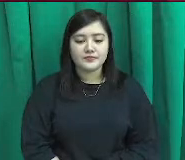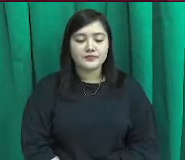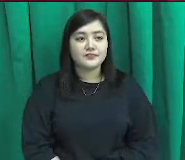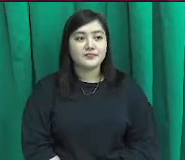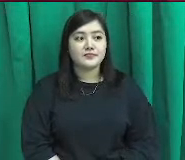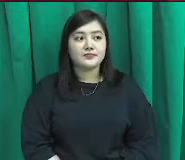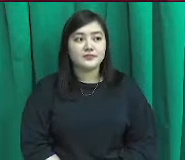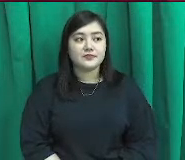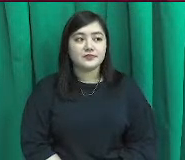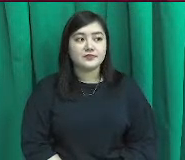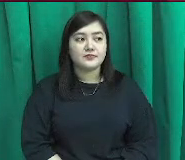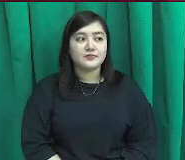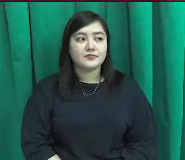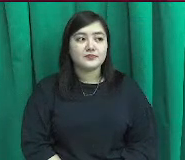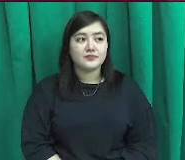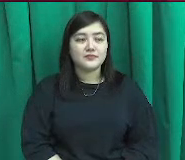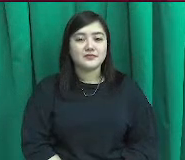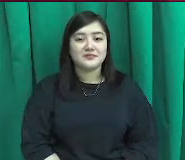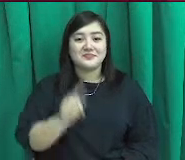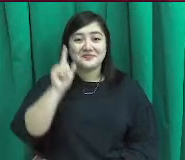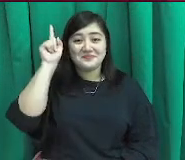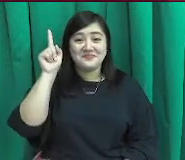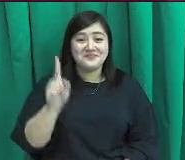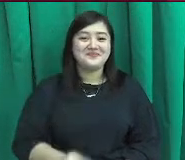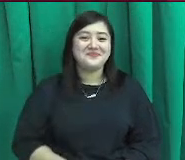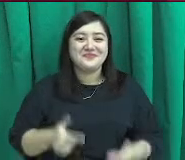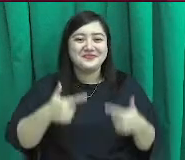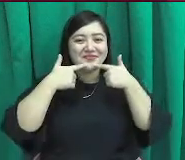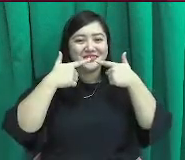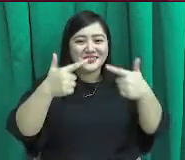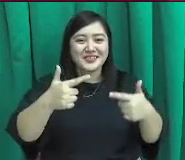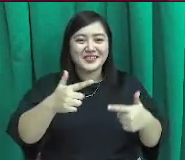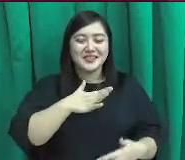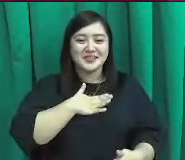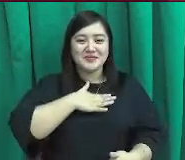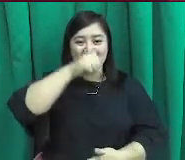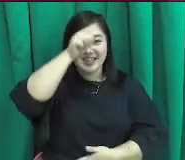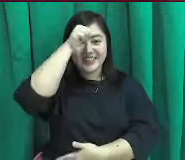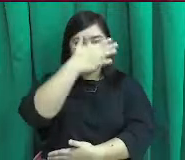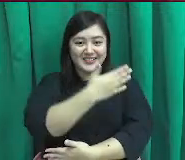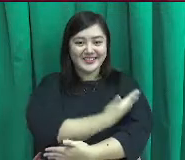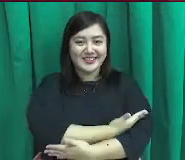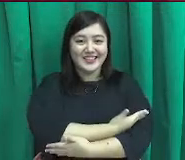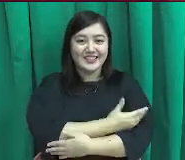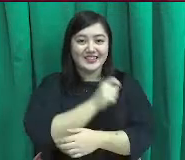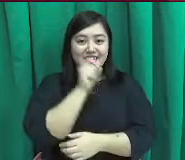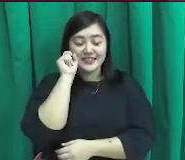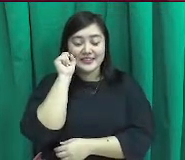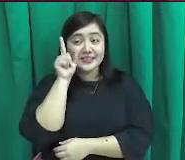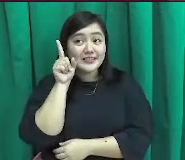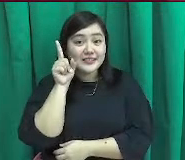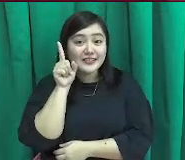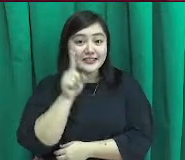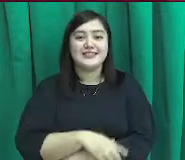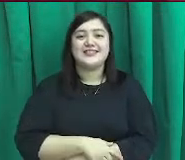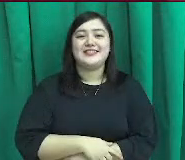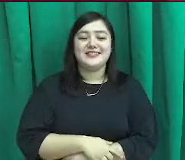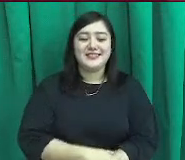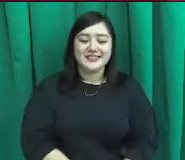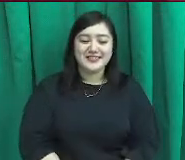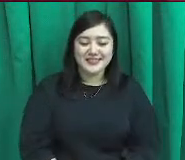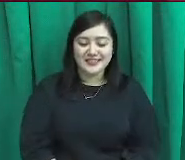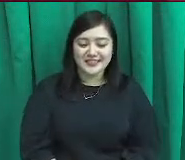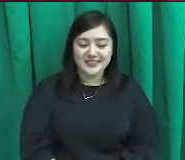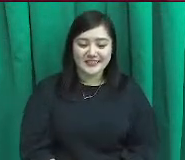ko daw yung anak ko. Yan, gising na si Daniel eh. Yan, binabati ko si Daniel. Yan. Danul. Yan, yan si Lolo Pugsan dito. Alright,